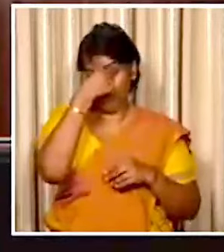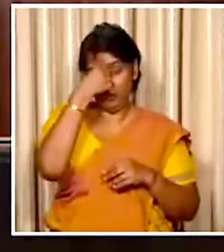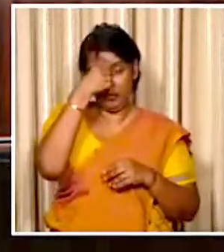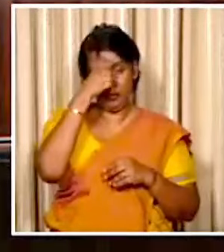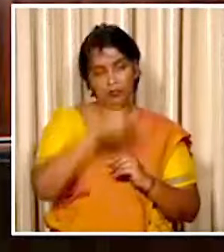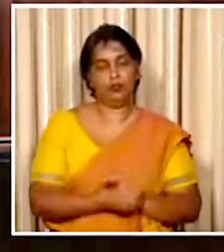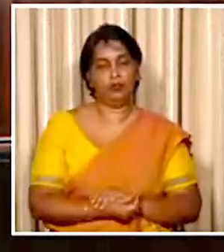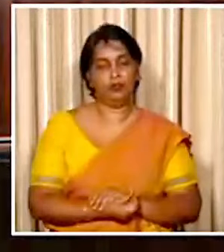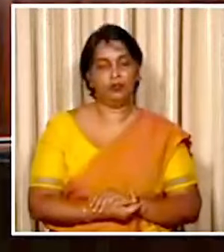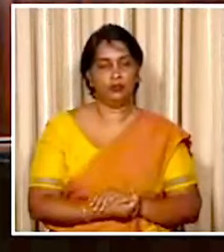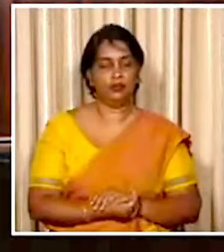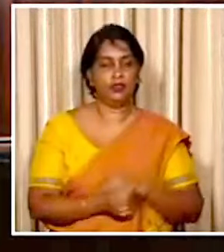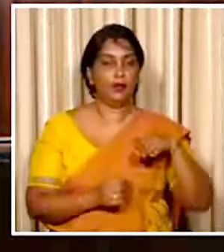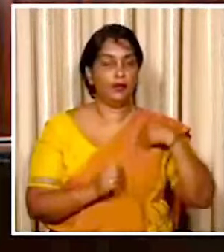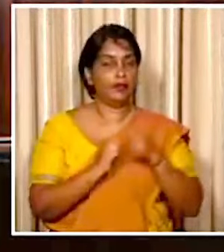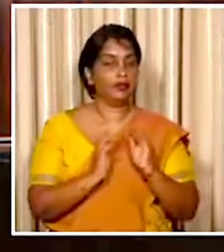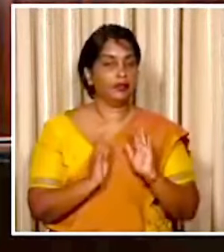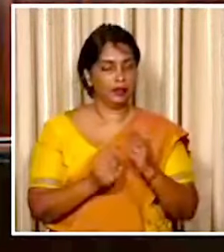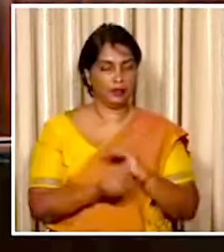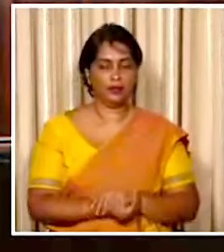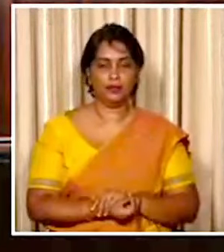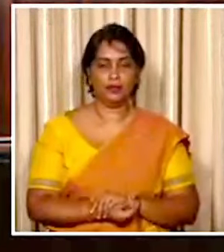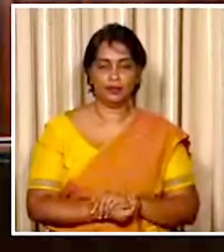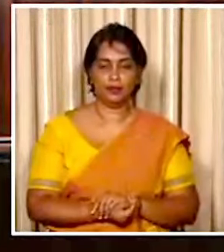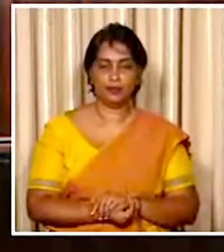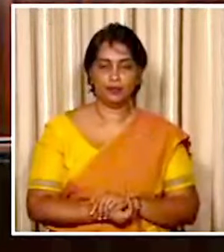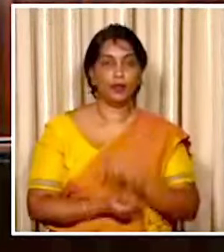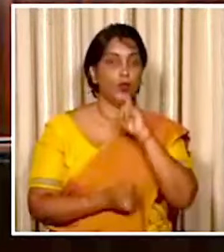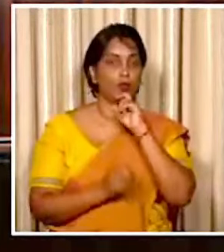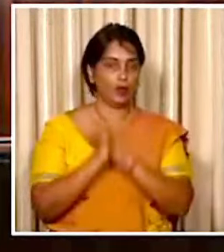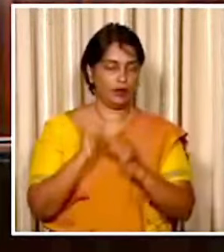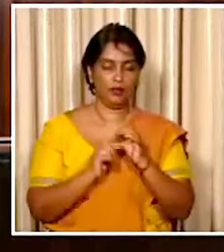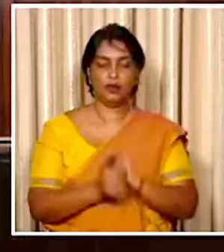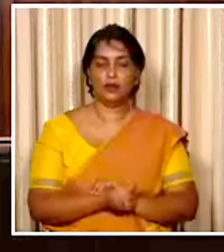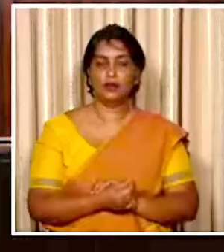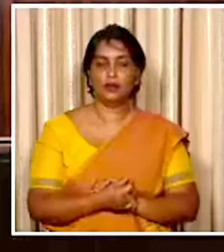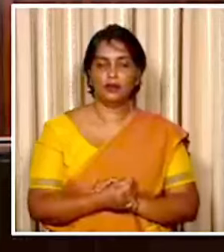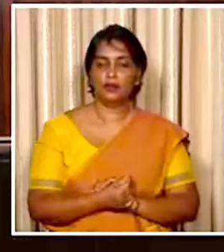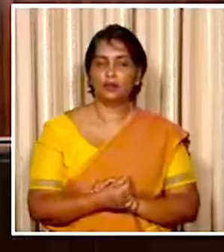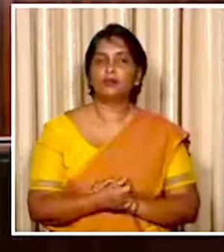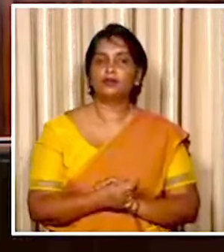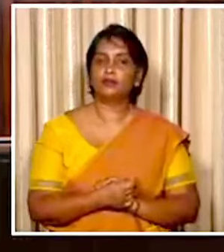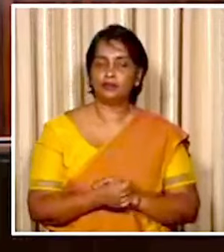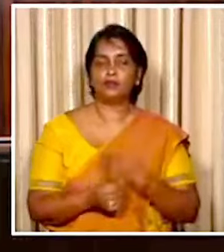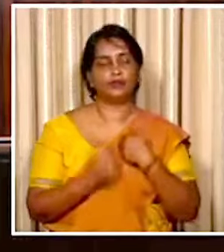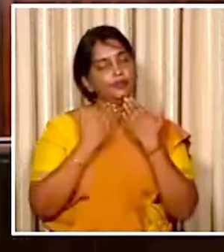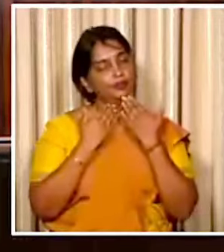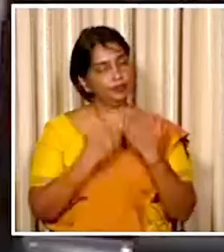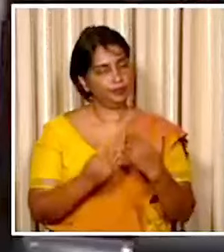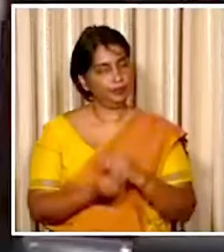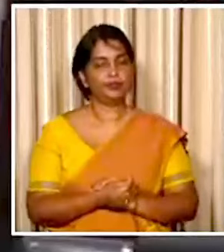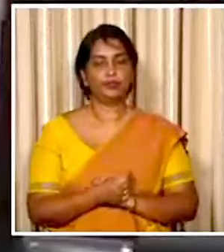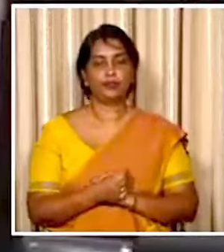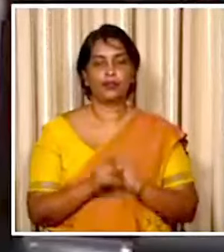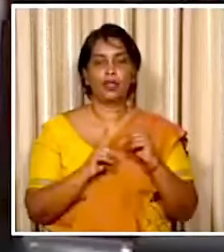ස්තුතියි ප්‍රධාන වැඩ කටයුතු ආරම්භ ඔව් අධිකරණය මතුමා ගරු කථානායකතුමනි මම ස්තුතිවන්ත වෙනවා